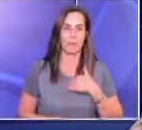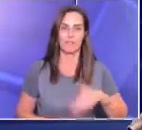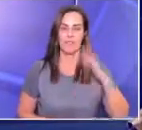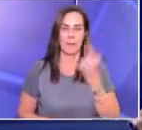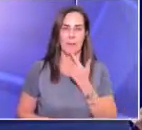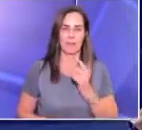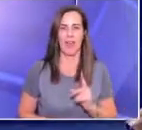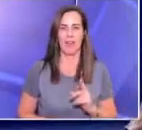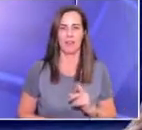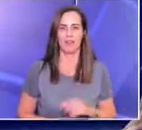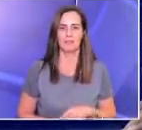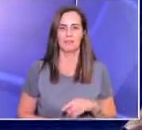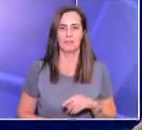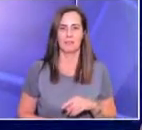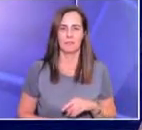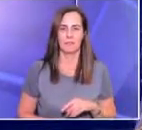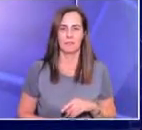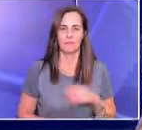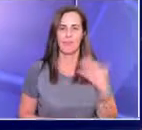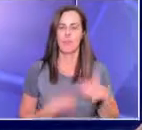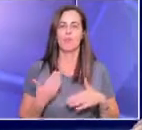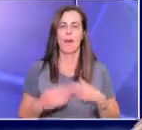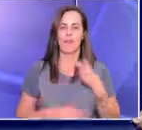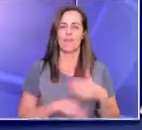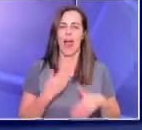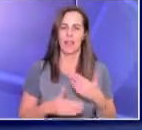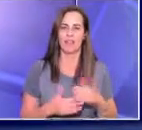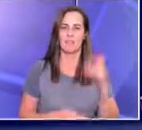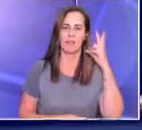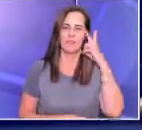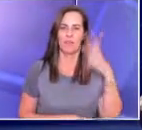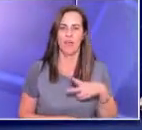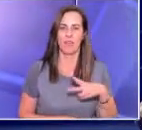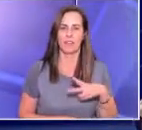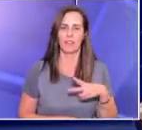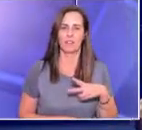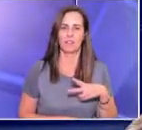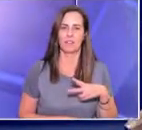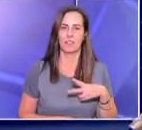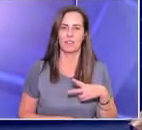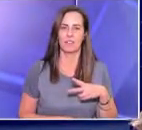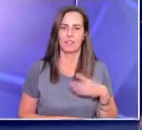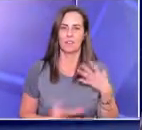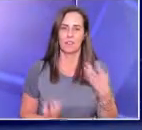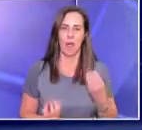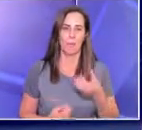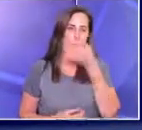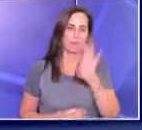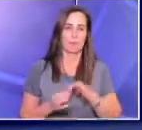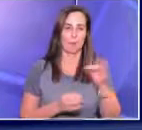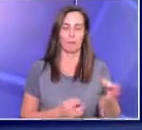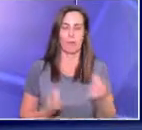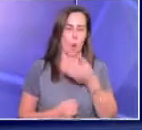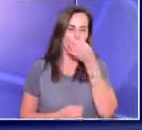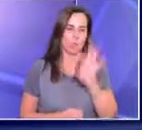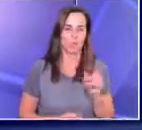בה, אבל איזשהו תהליך שעברתי והבנתי שהרבה עוזבים את הפריפריה. אז הרבה